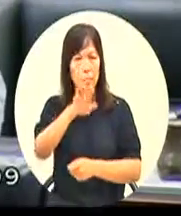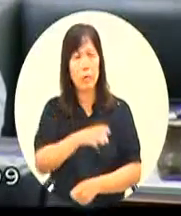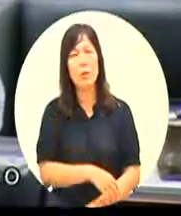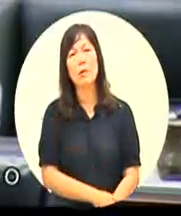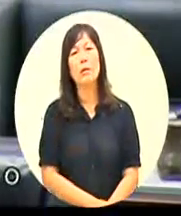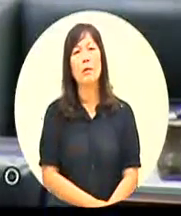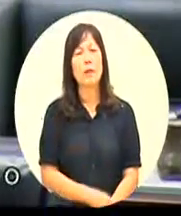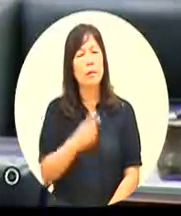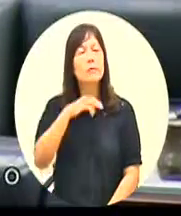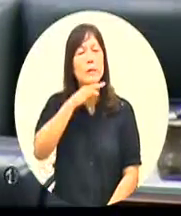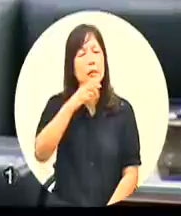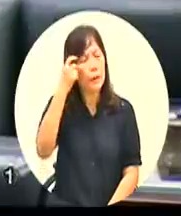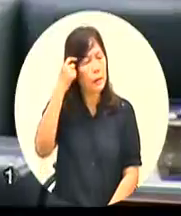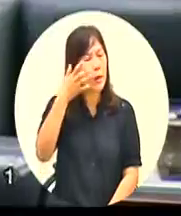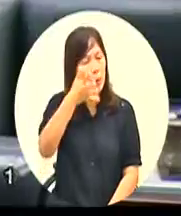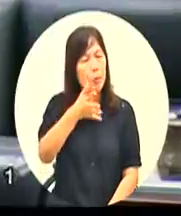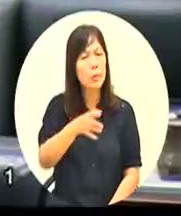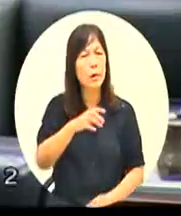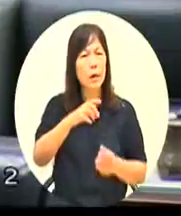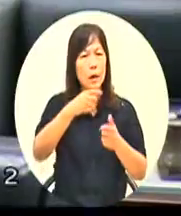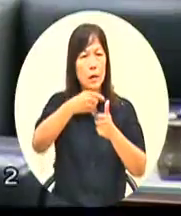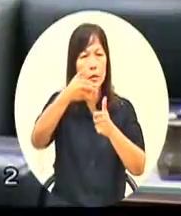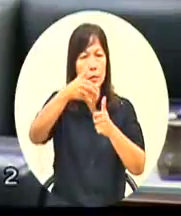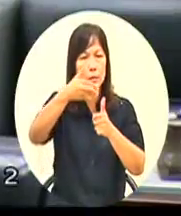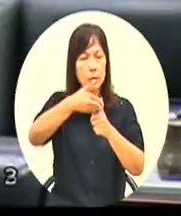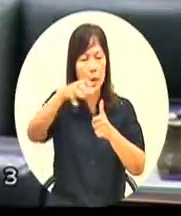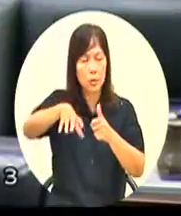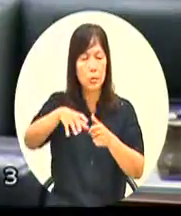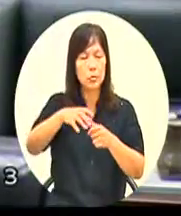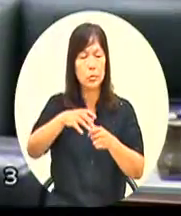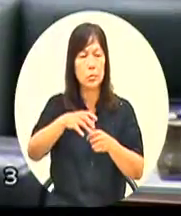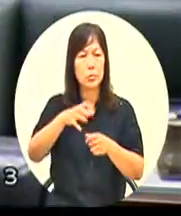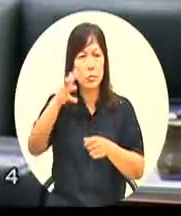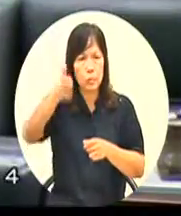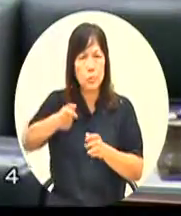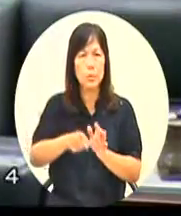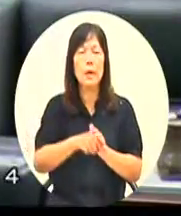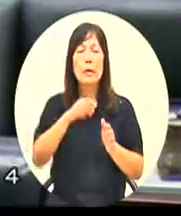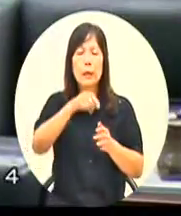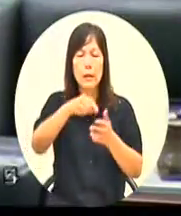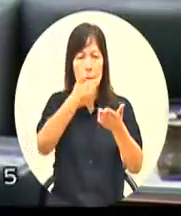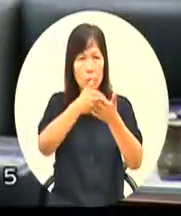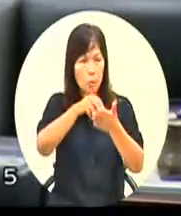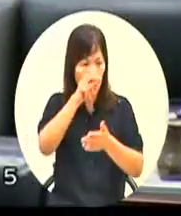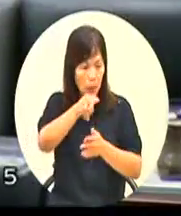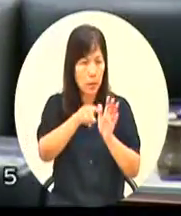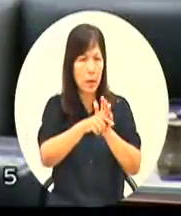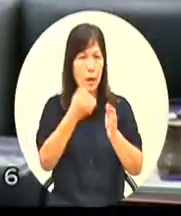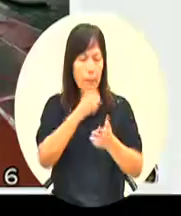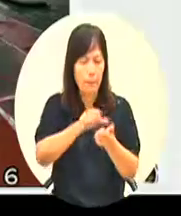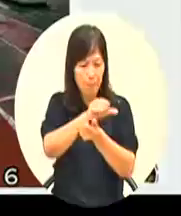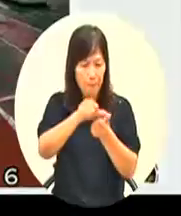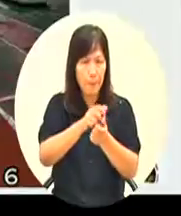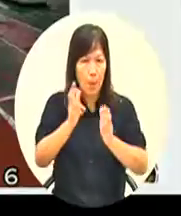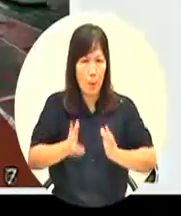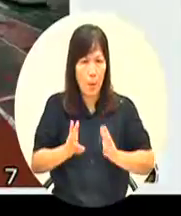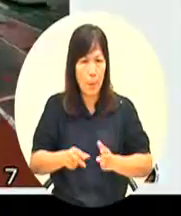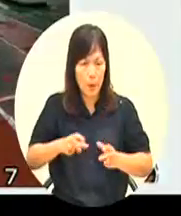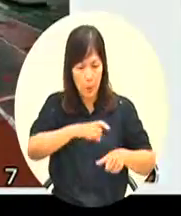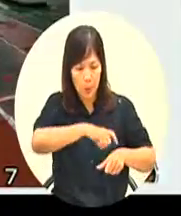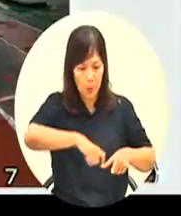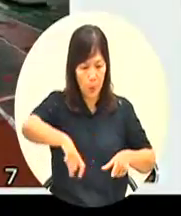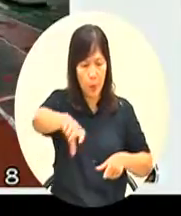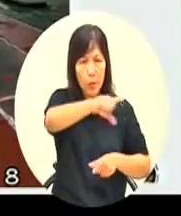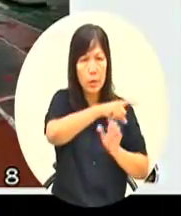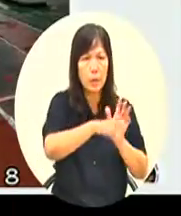们的教育局长哈。啊，等一下我们先从这一张图，我们就可以看到哈，这个 PU 跑道哈，是一